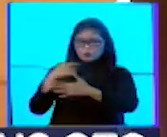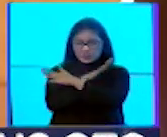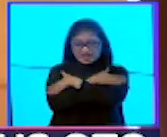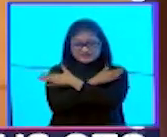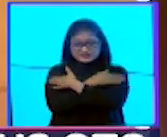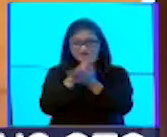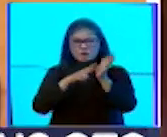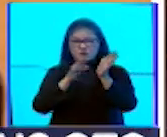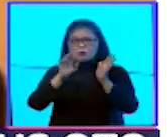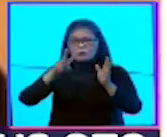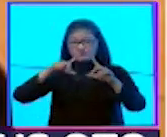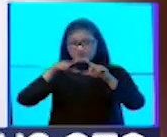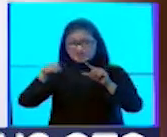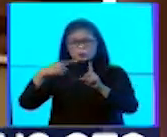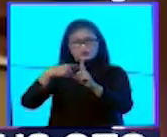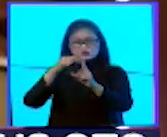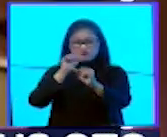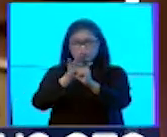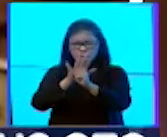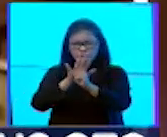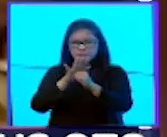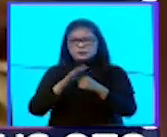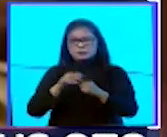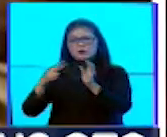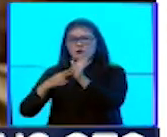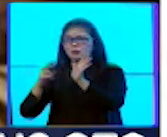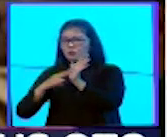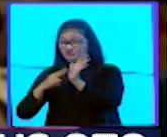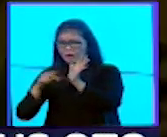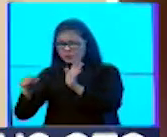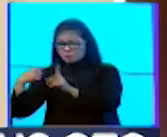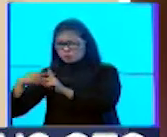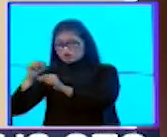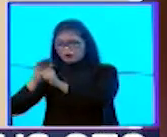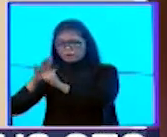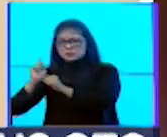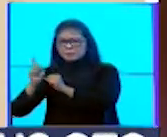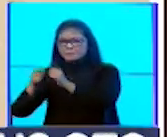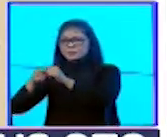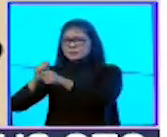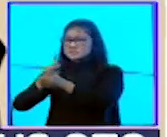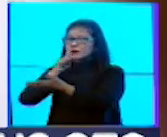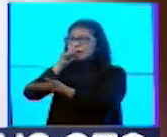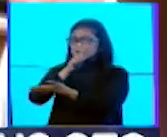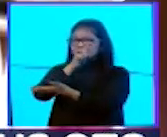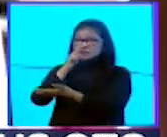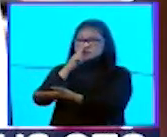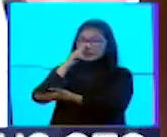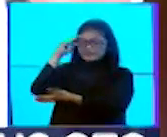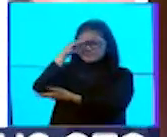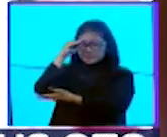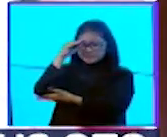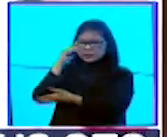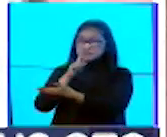positif COVID-19. Nova Iriansyah diketahui positif COVID-19 setelah menjalani tes antigen pada Senin pagi.